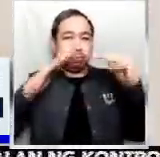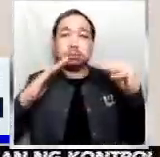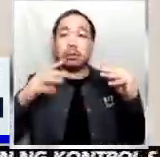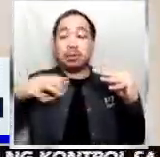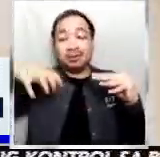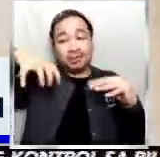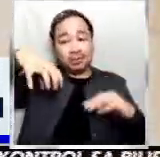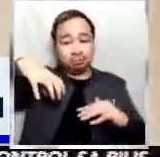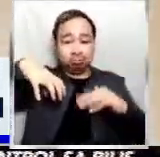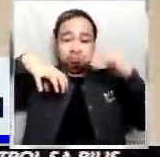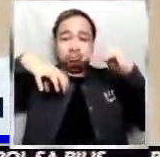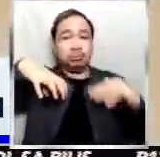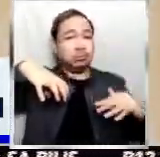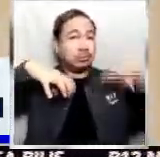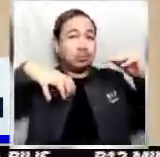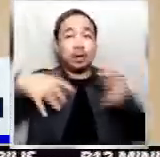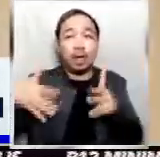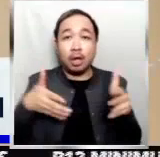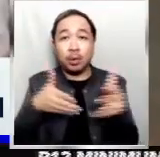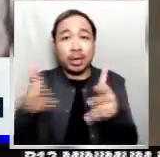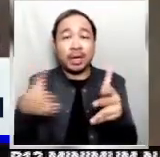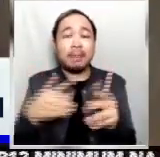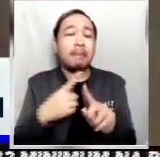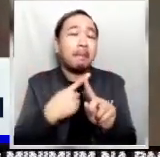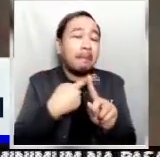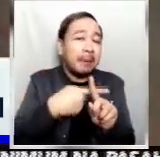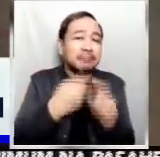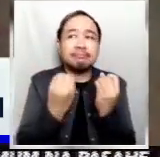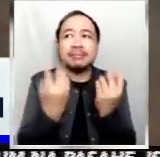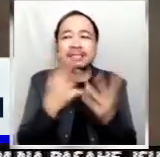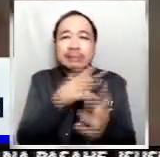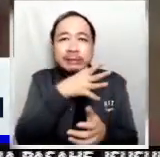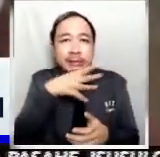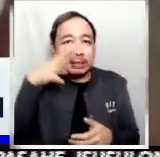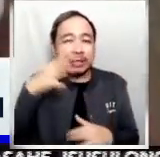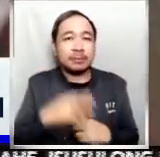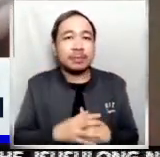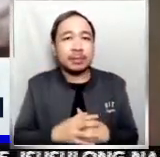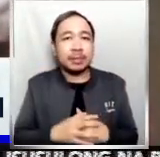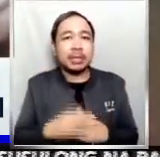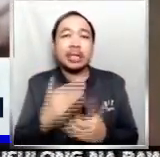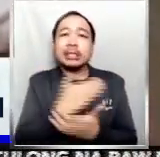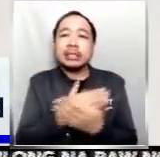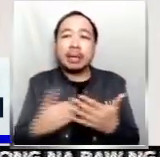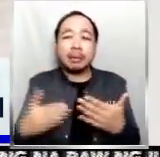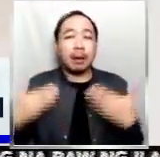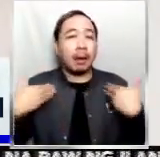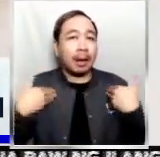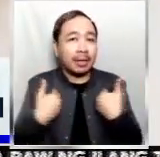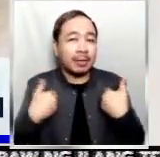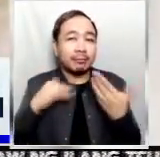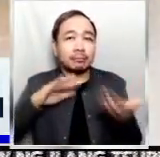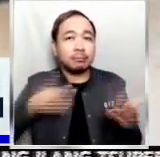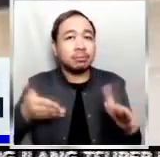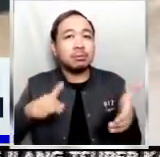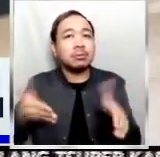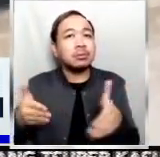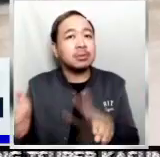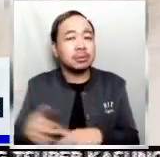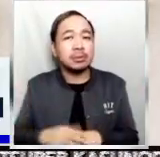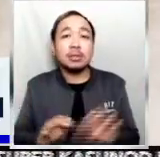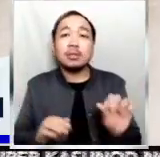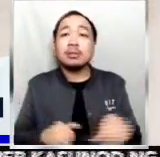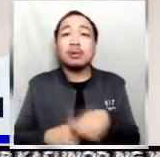at ekta-ektaryang taniman. Namatay rin ang ilang alagang hayop sa baha. Sa barangay Palau, 4